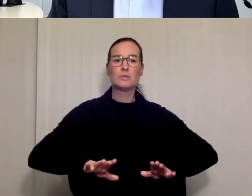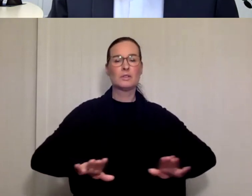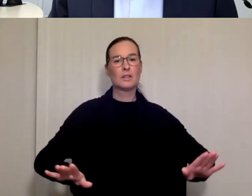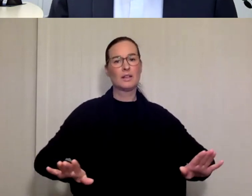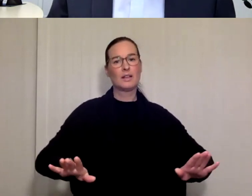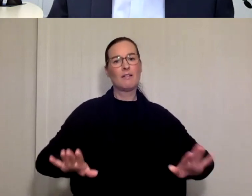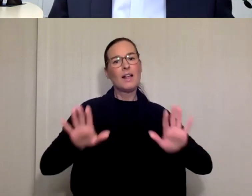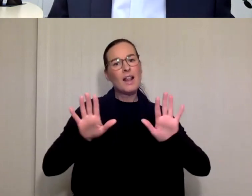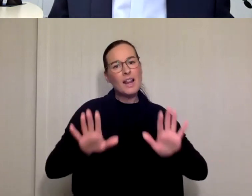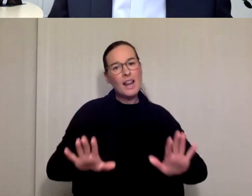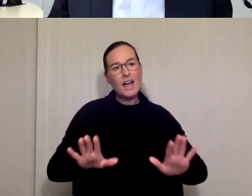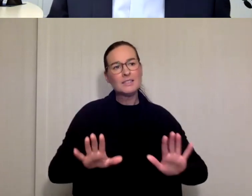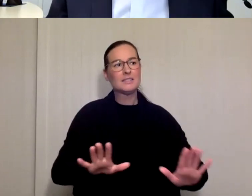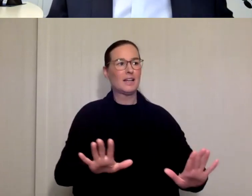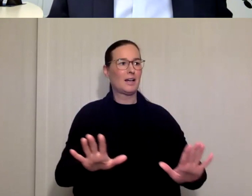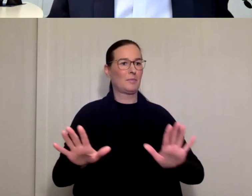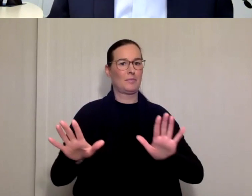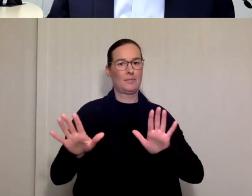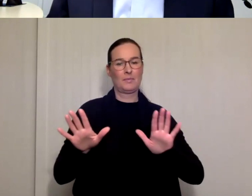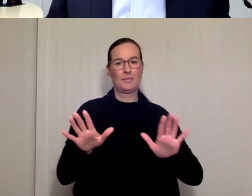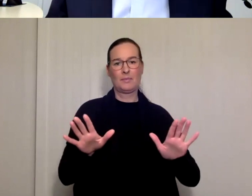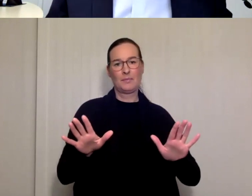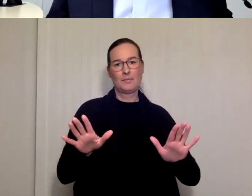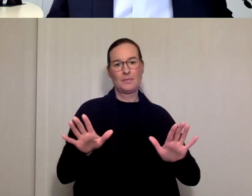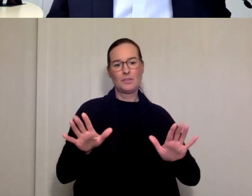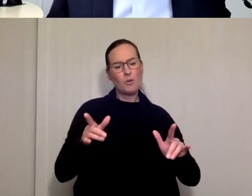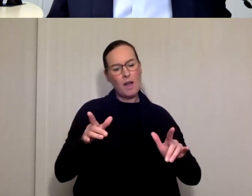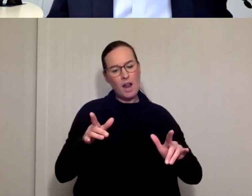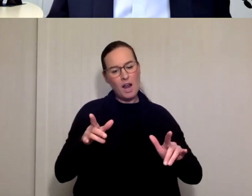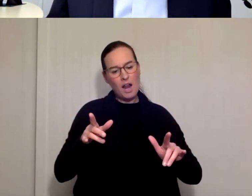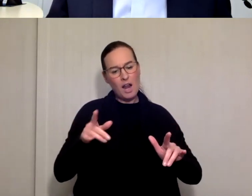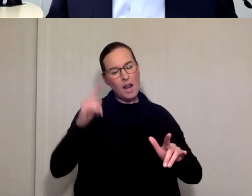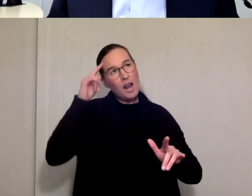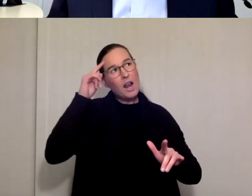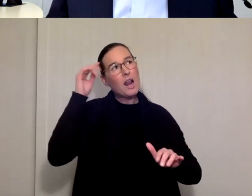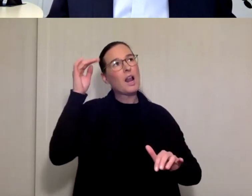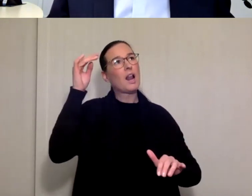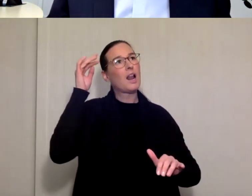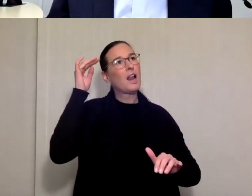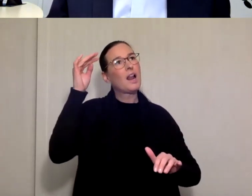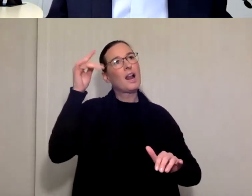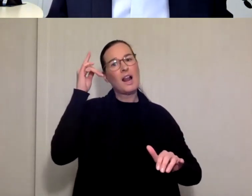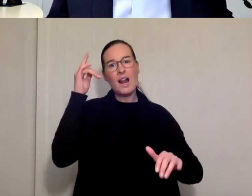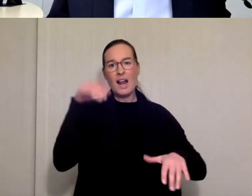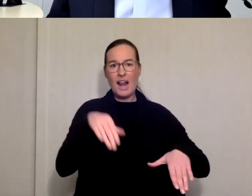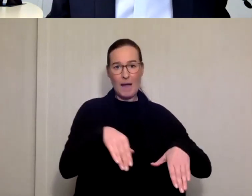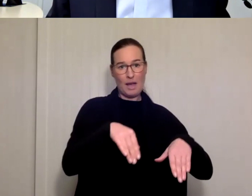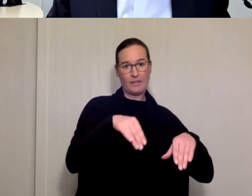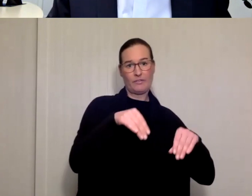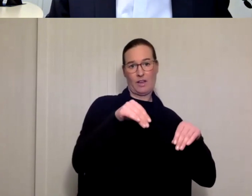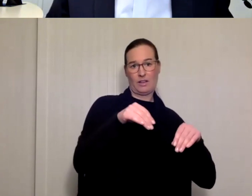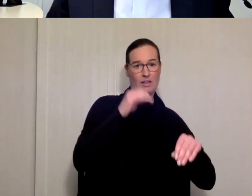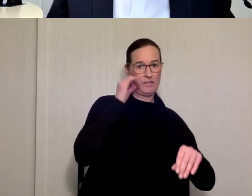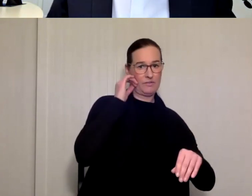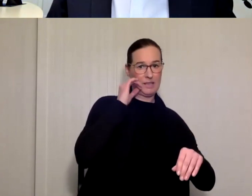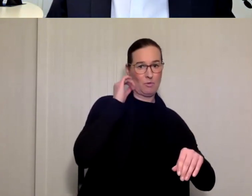diese Möglichkeit, nochmal anders darüber nachzusinnen, was das eigentlich war, ganz am Anfang, als es ganz klein begann,